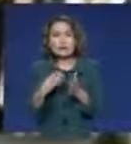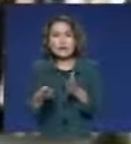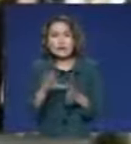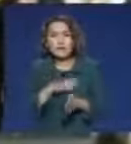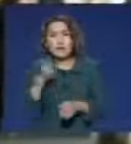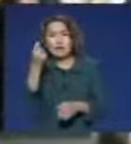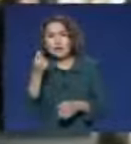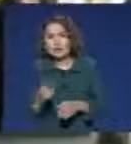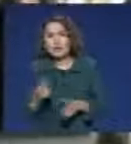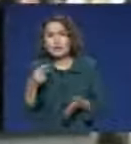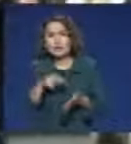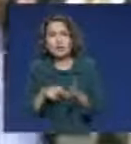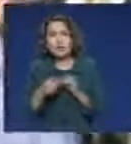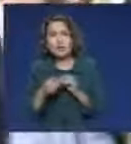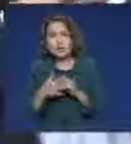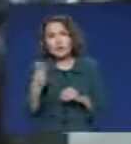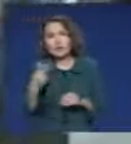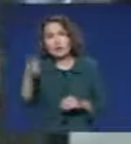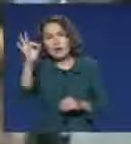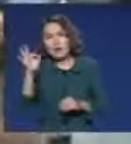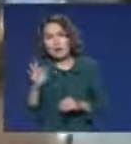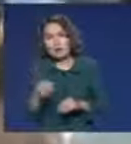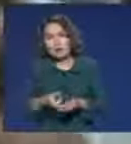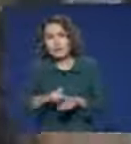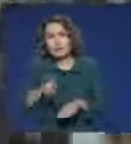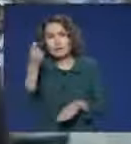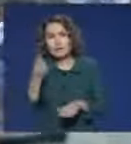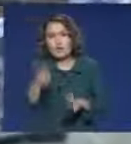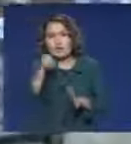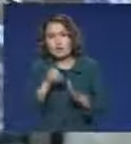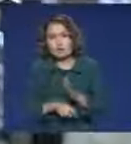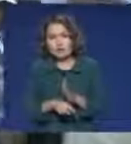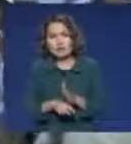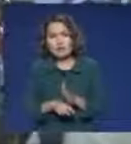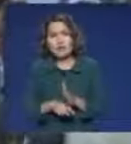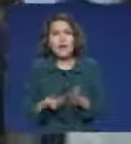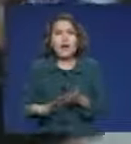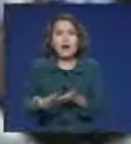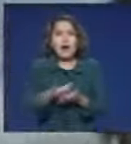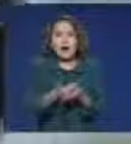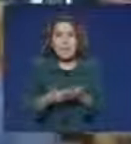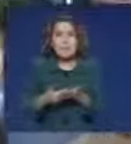жақсы бізге тиімді қалтамызға, зейнеткерлерге. Өзім қаймақ алдым, жұмыртқа,